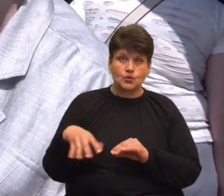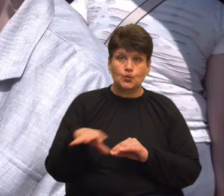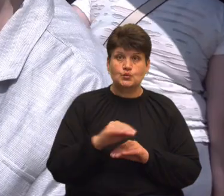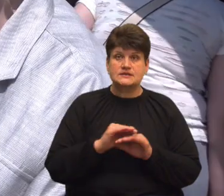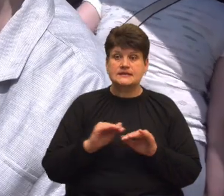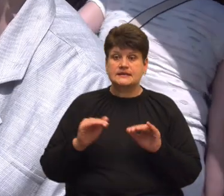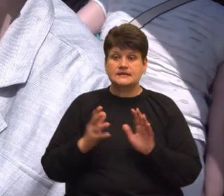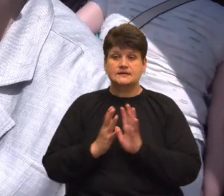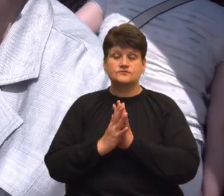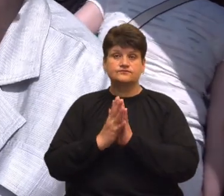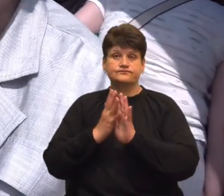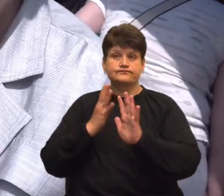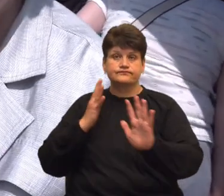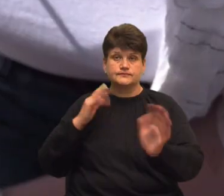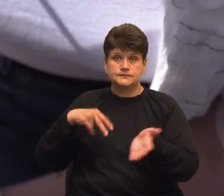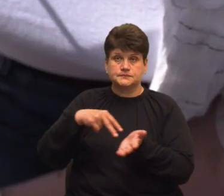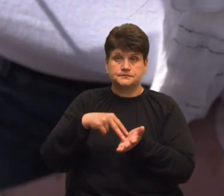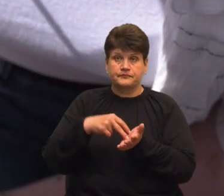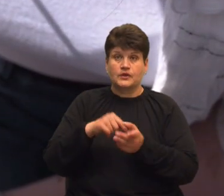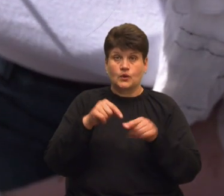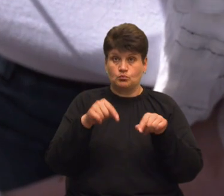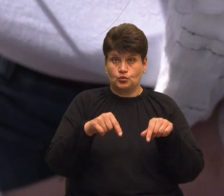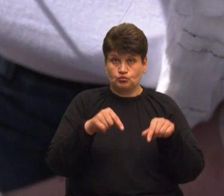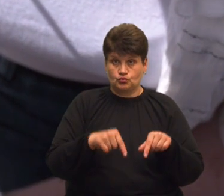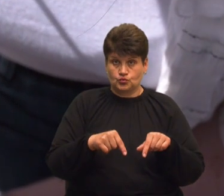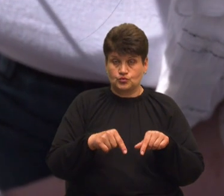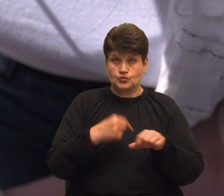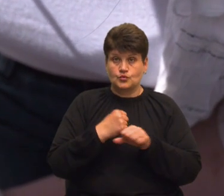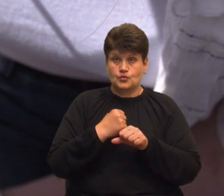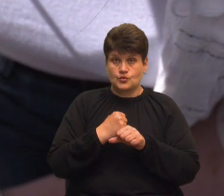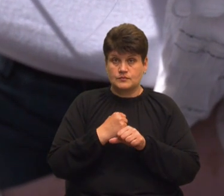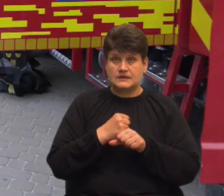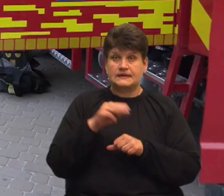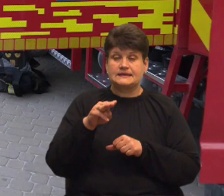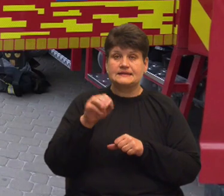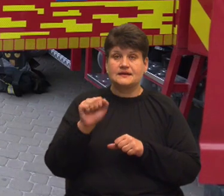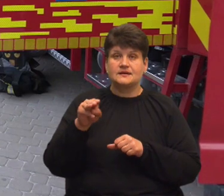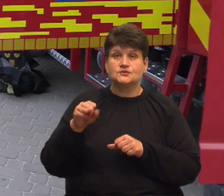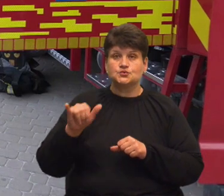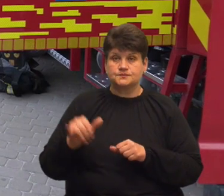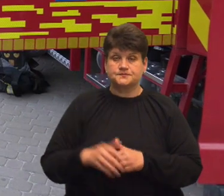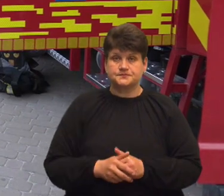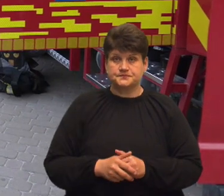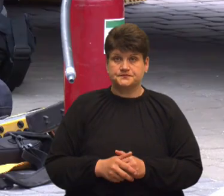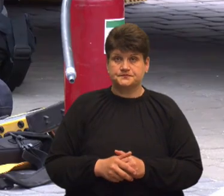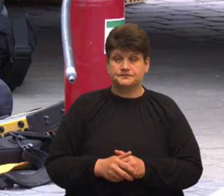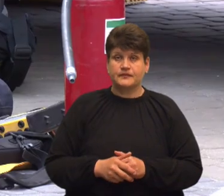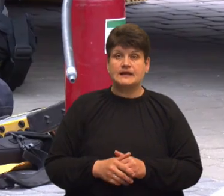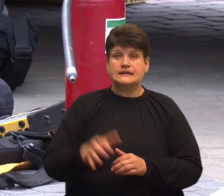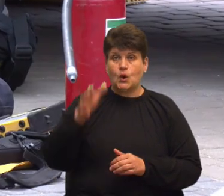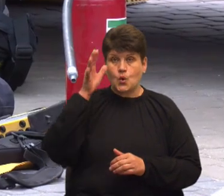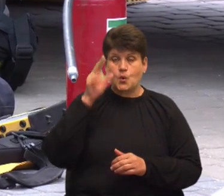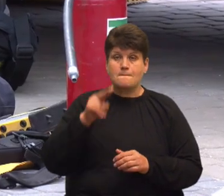вишикувалися у чергу бо тут продукують виробляють татушки дитячі наукові пікніки у Тернополі